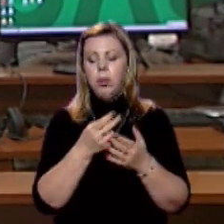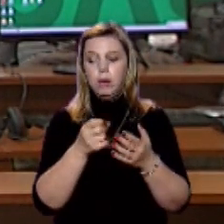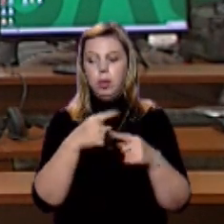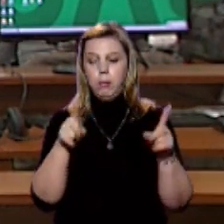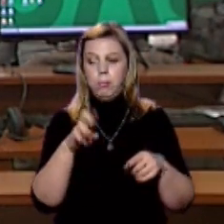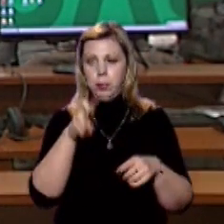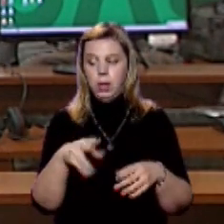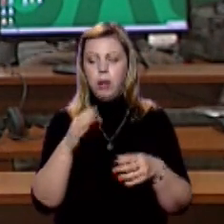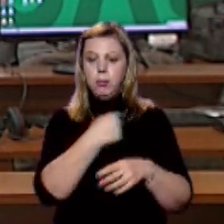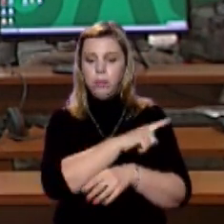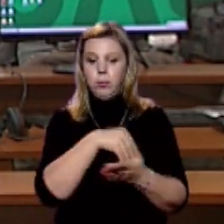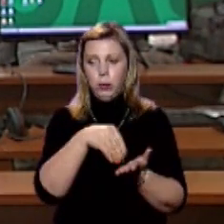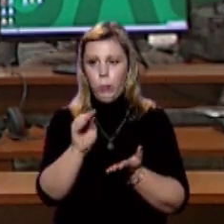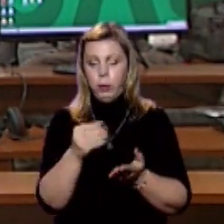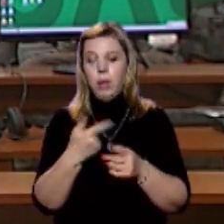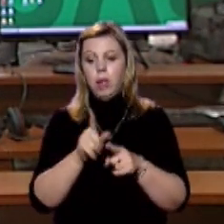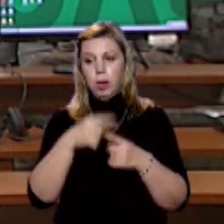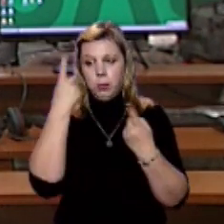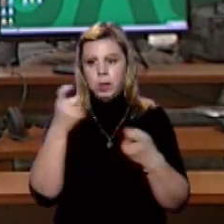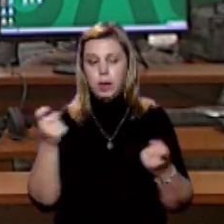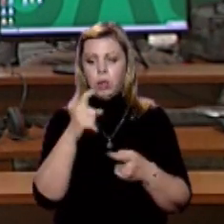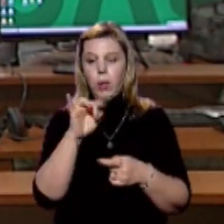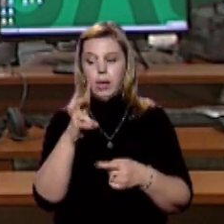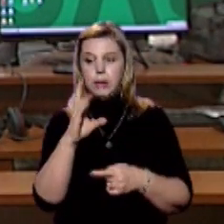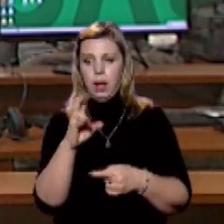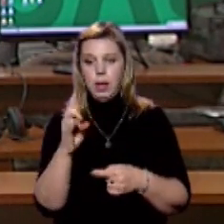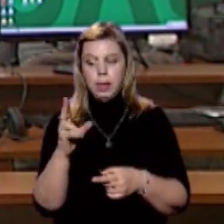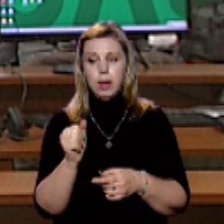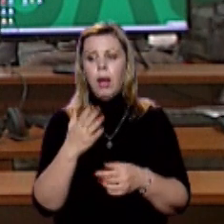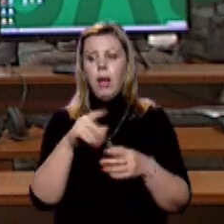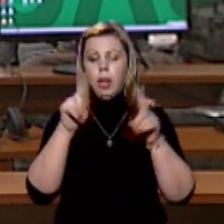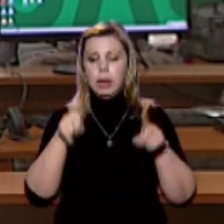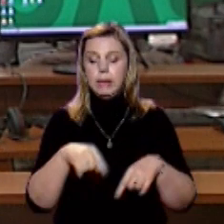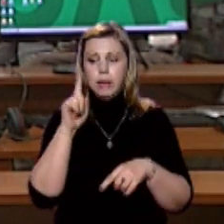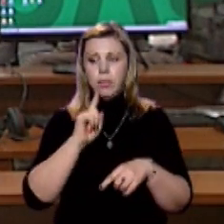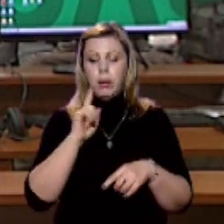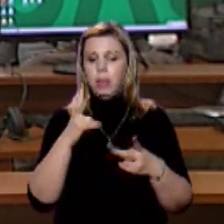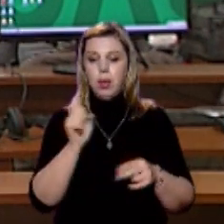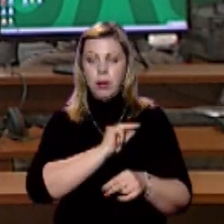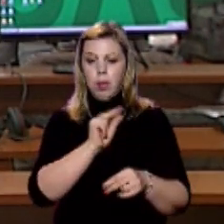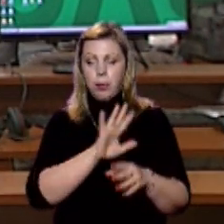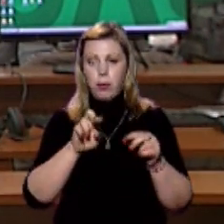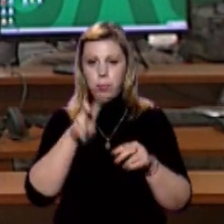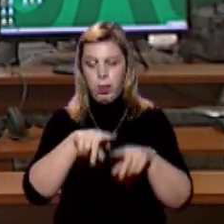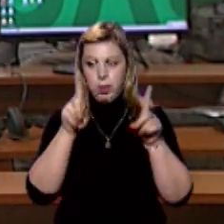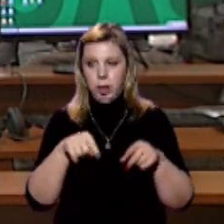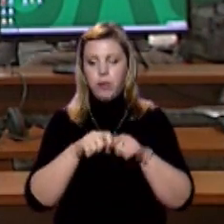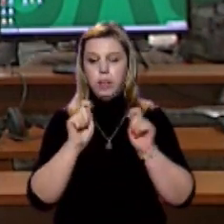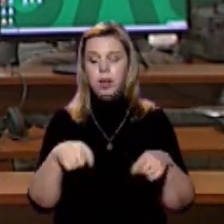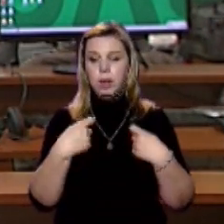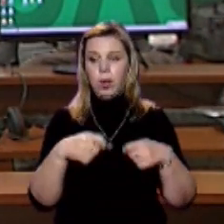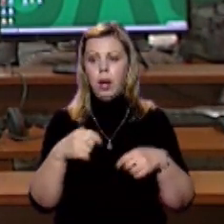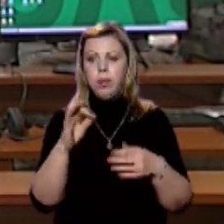закупило Мінохорони здоров'я. Про це повідомила очільниця відомства Зоряна Скалецька. Листи тимчасової непрацездатності придбали на відкритих